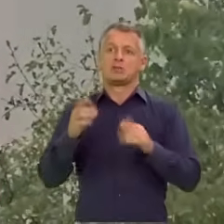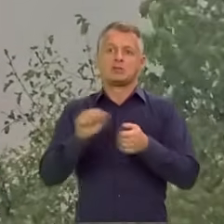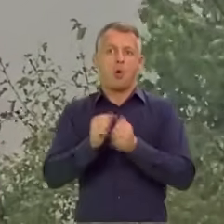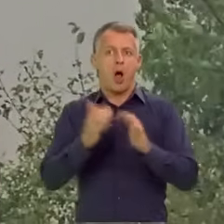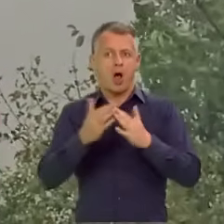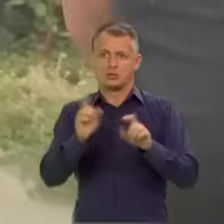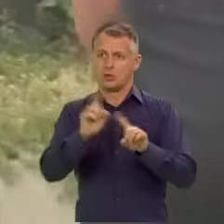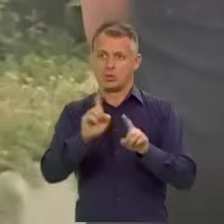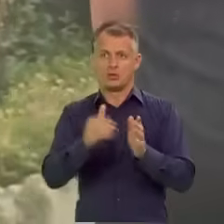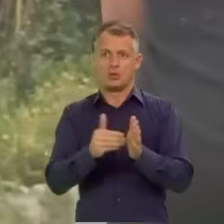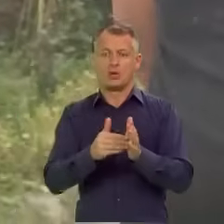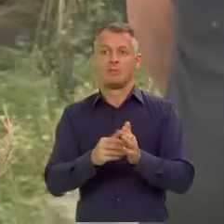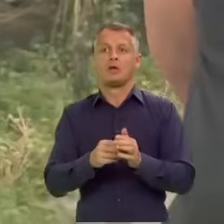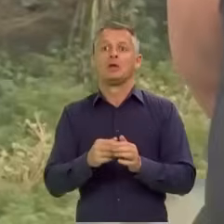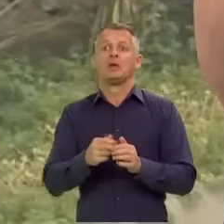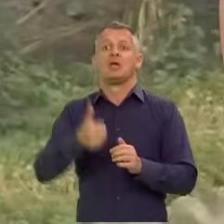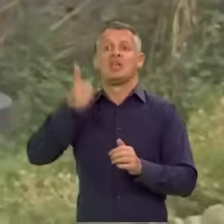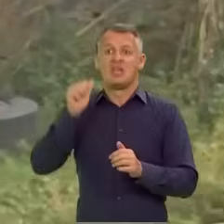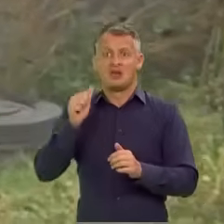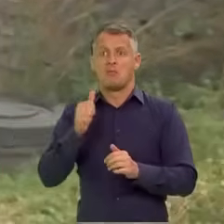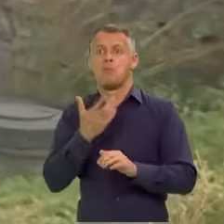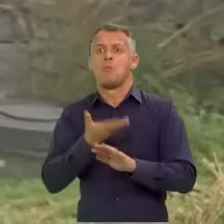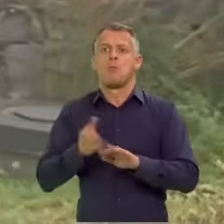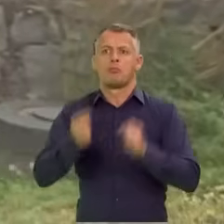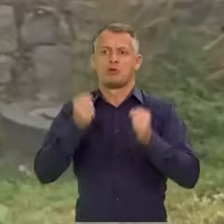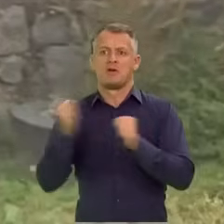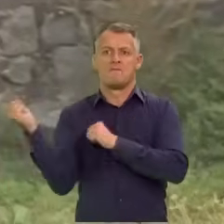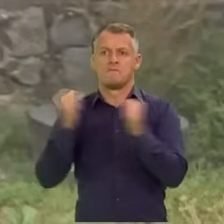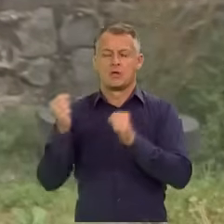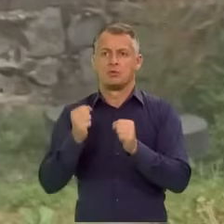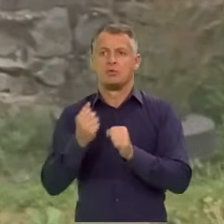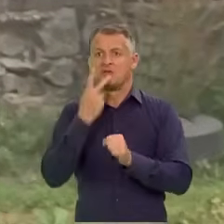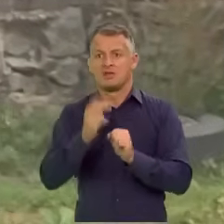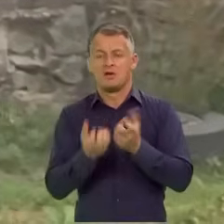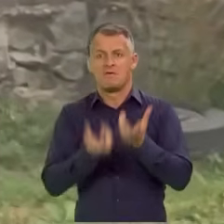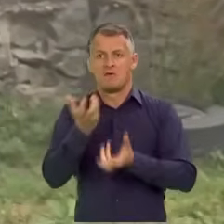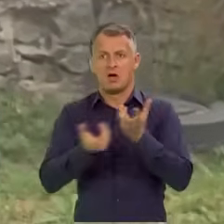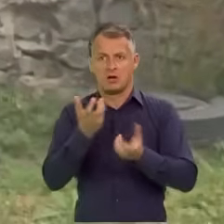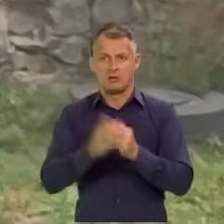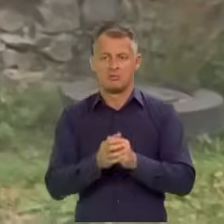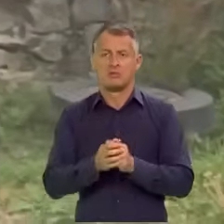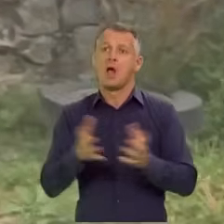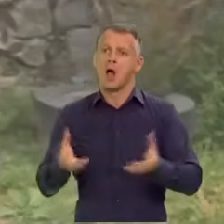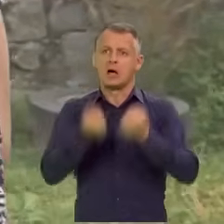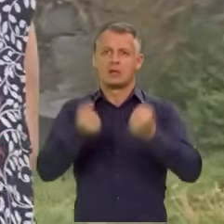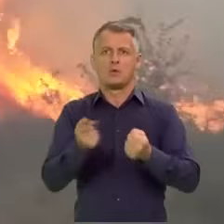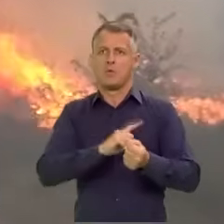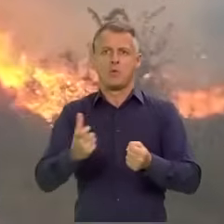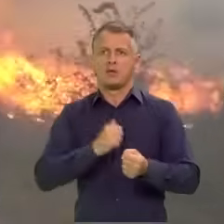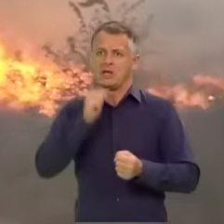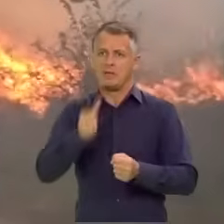De când s-a pus vântul mai tare, mai tare să vede flacăra și să vede fumul. Arde, arde. Nu-l poate nimeni